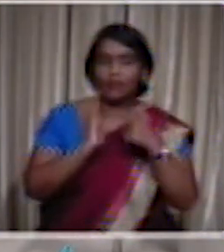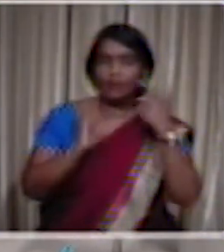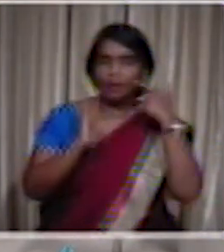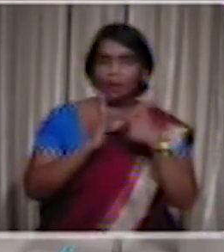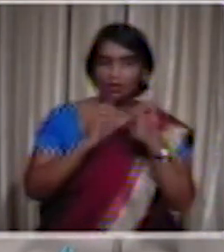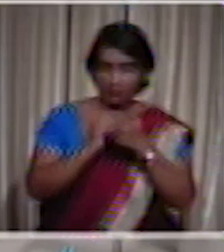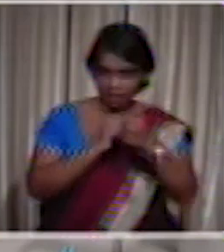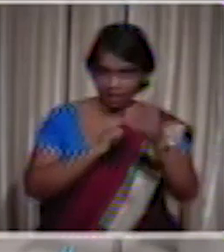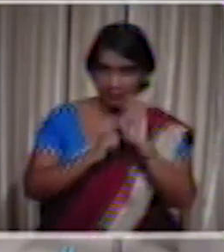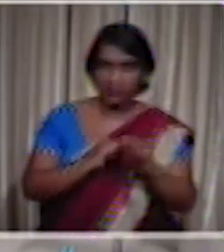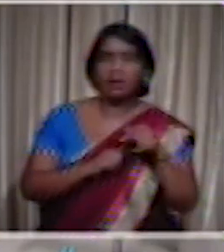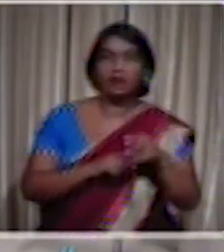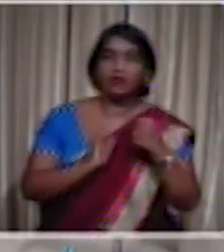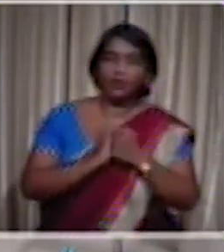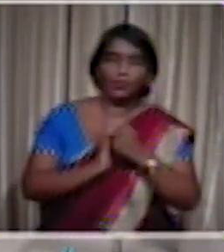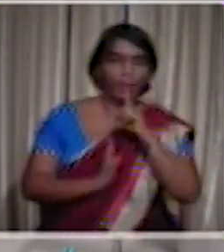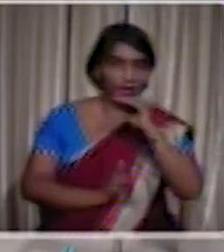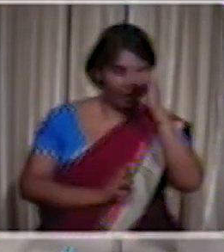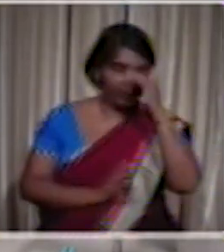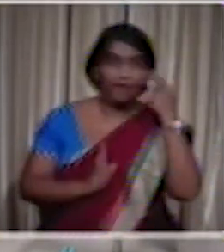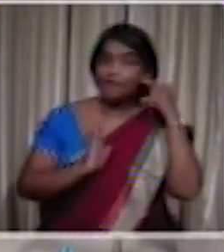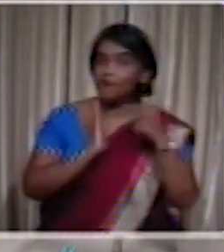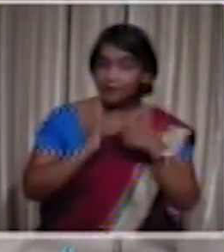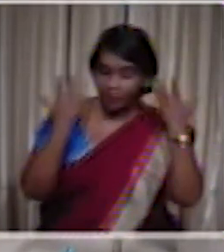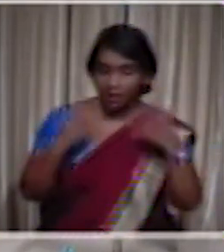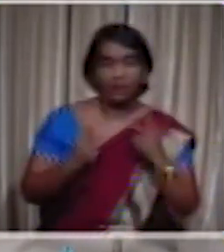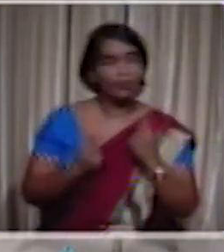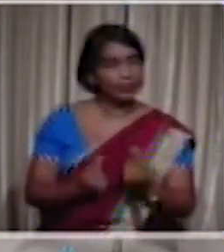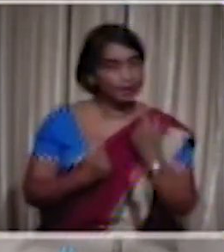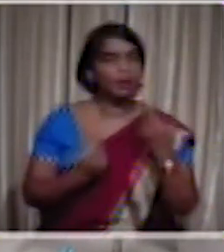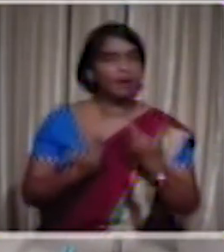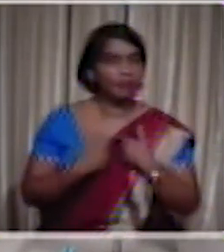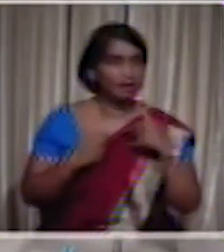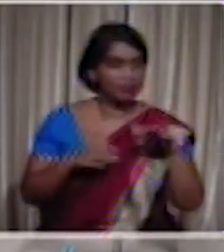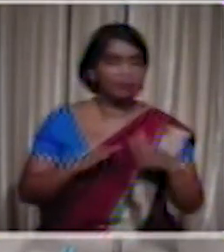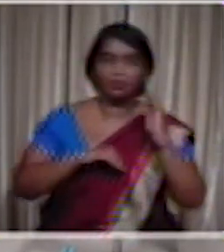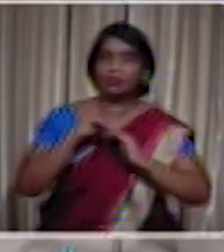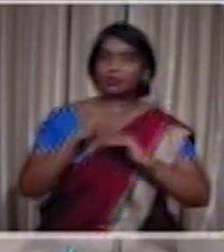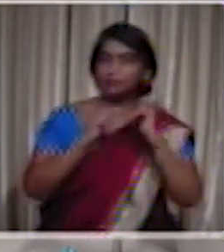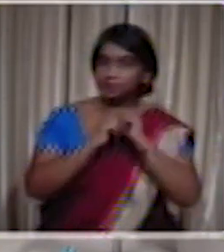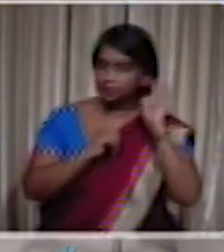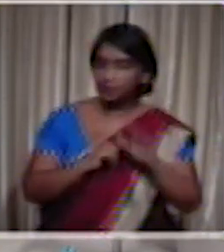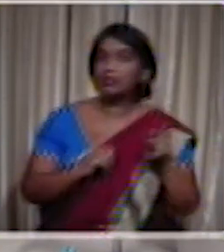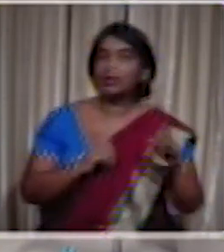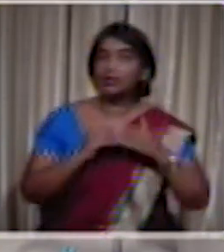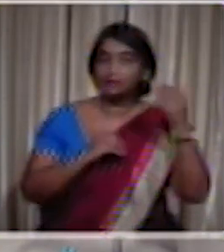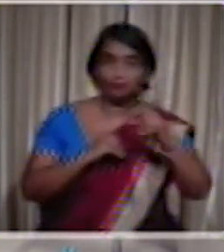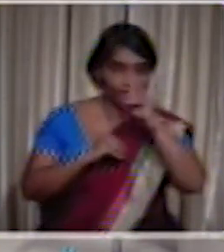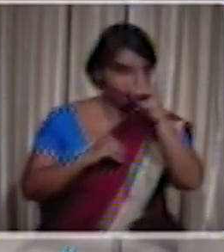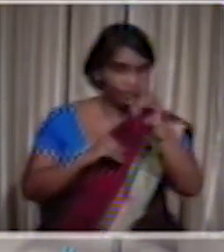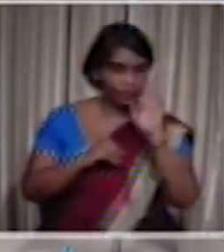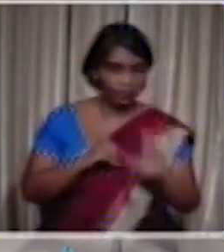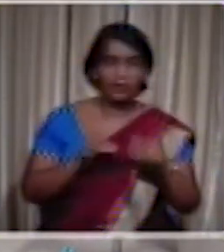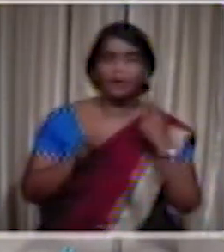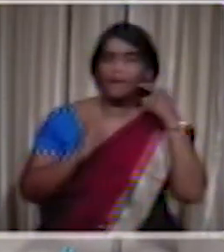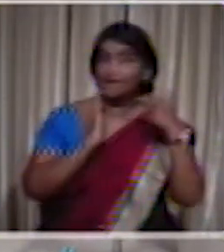යනවා දැන් කතා නැගතුණු විභාගයක අවසන් වෙච්ච වහාම අපේ දැන් තිබෙන ක්‍රමවේදය තමයි ඊළඟ සතියේ වෙනකොට ප්‍රශ්න